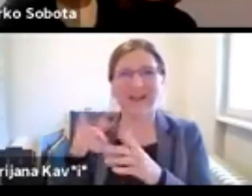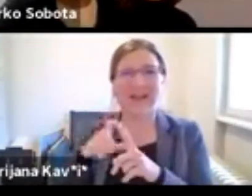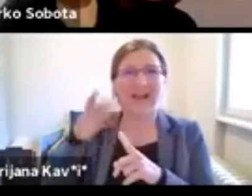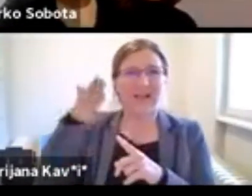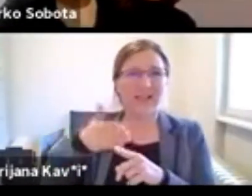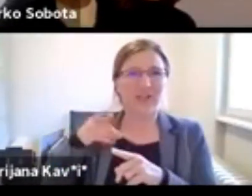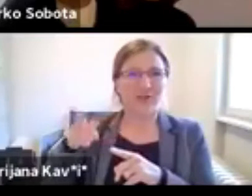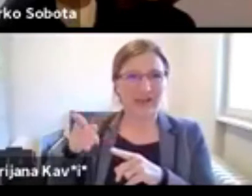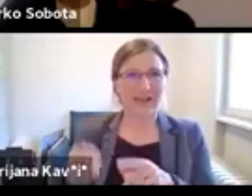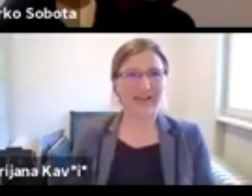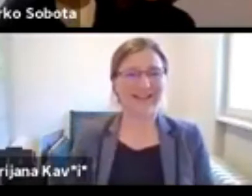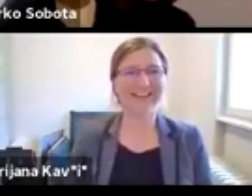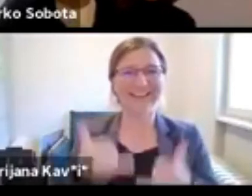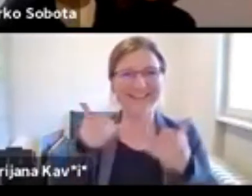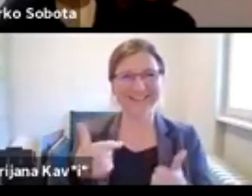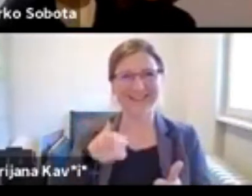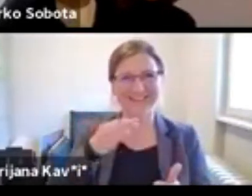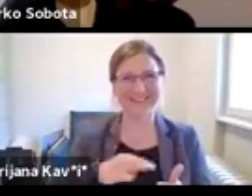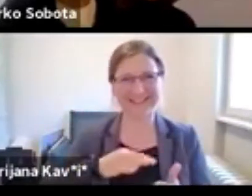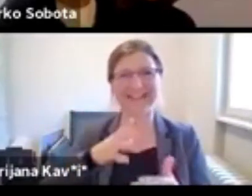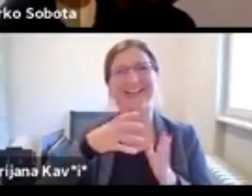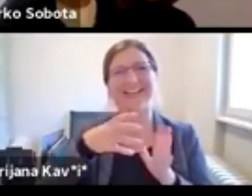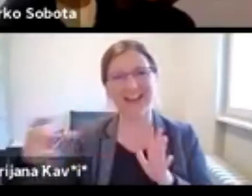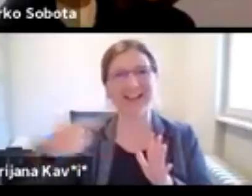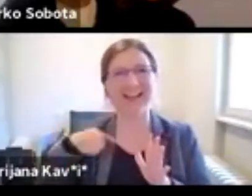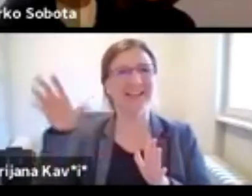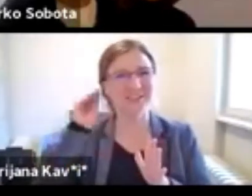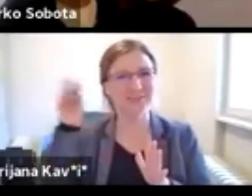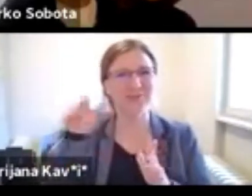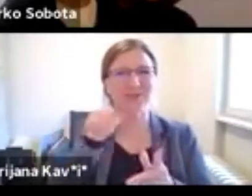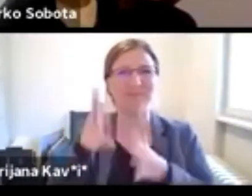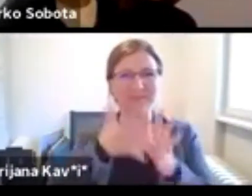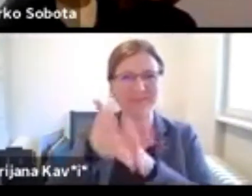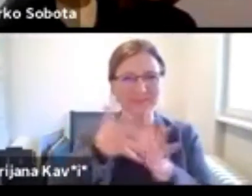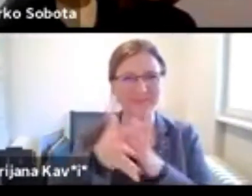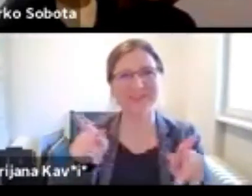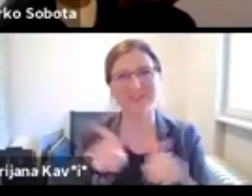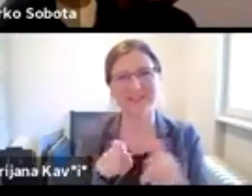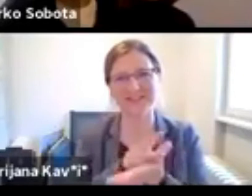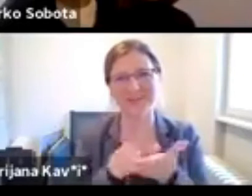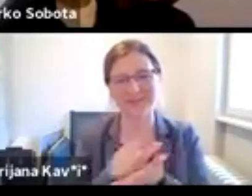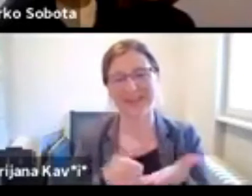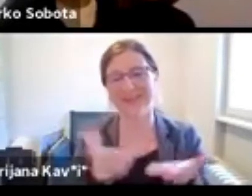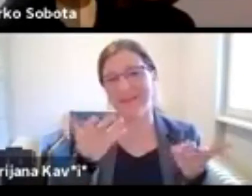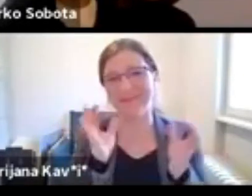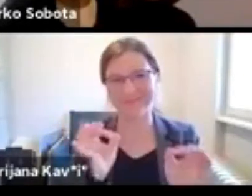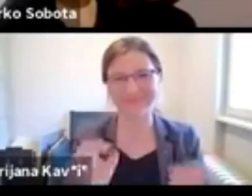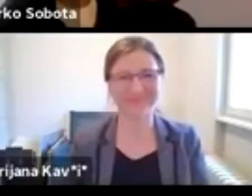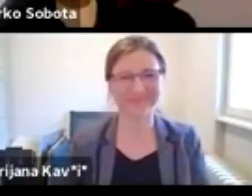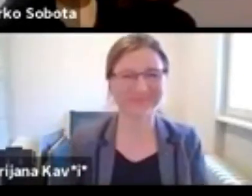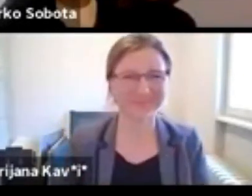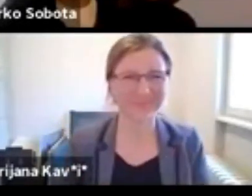Vaš zadatak je i dalje da i slušate i radite, imate dvostruko u odnosu na sve